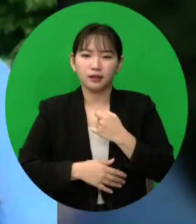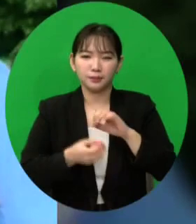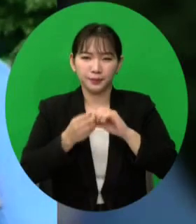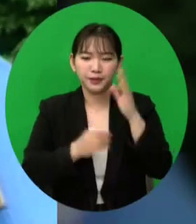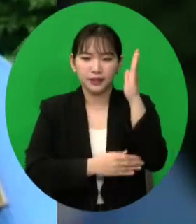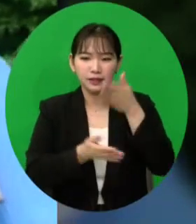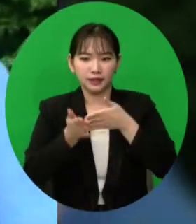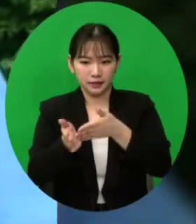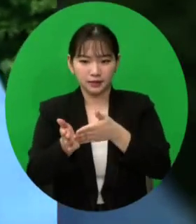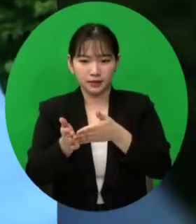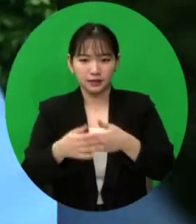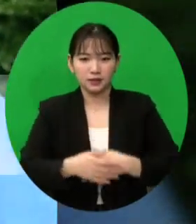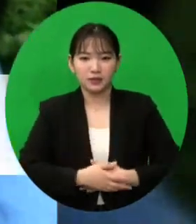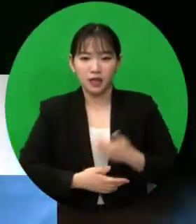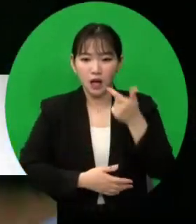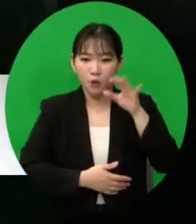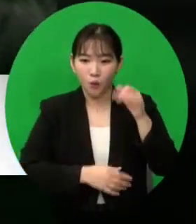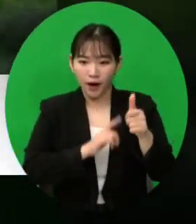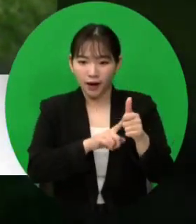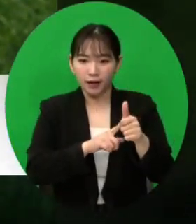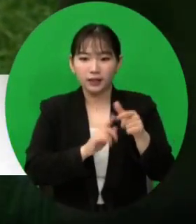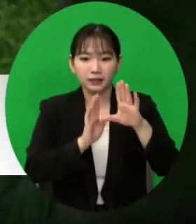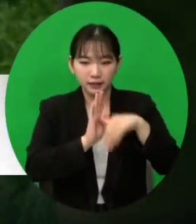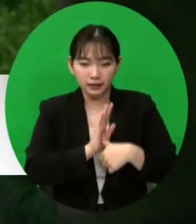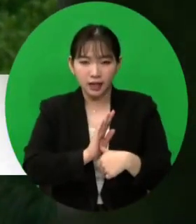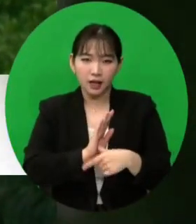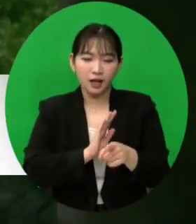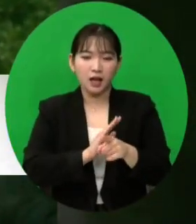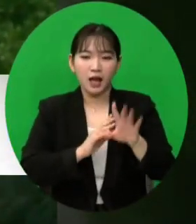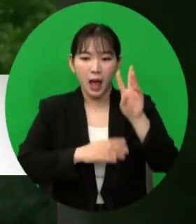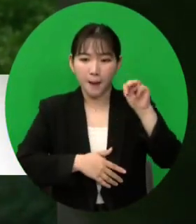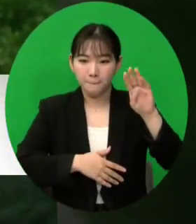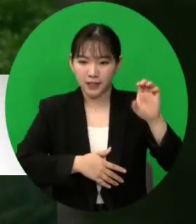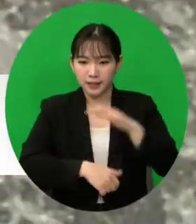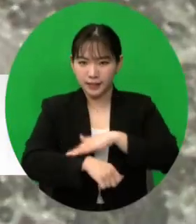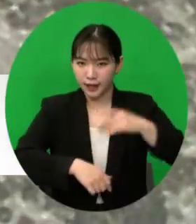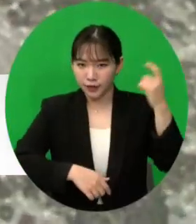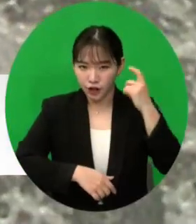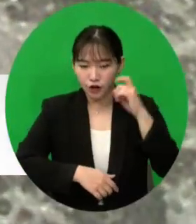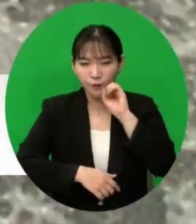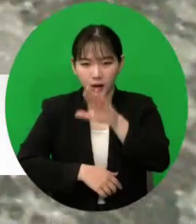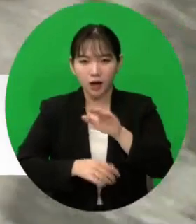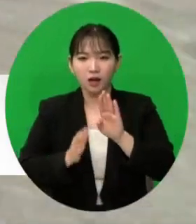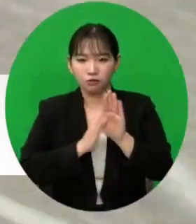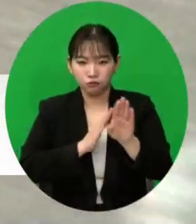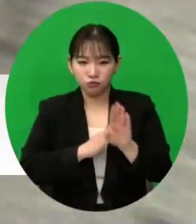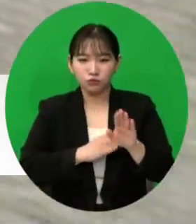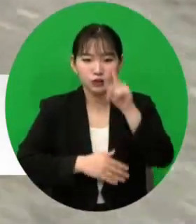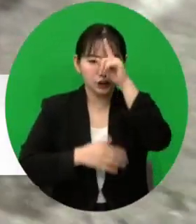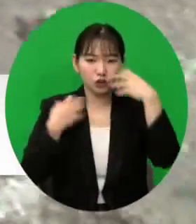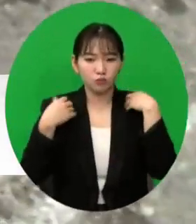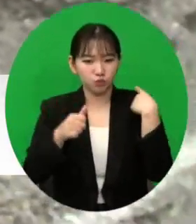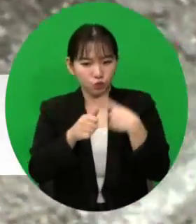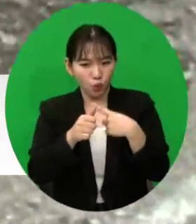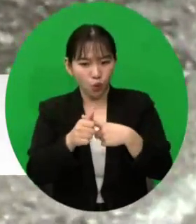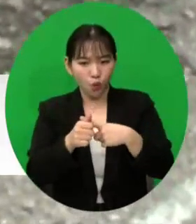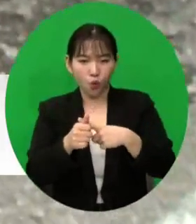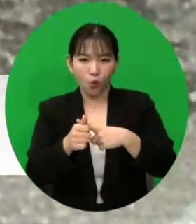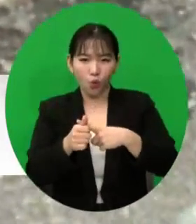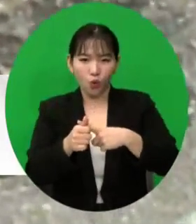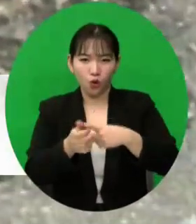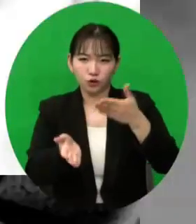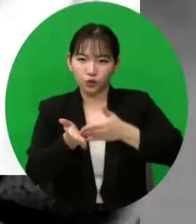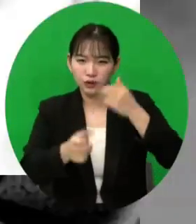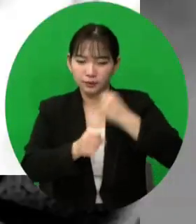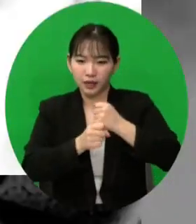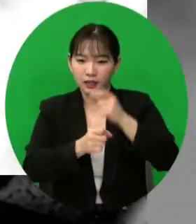겁니다. 황 수석은 이 자리에서 MBC는 잘 들어라고 한 다음 정부 비판적 기사를 썼던 언론인에